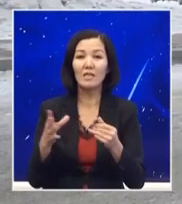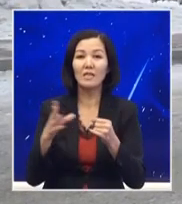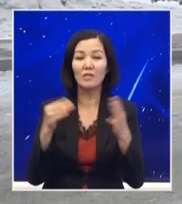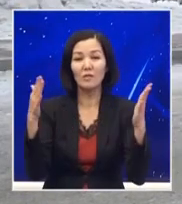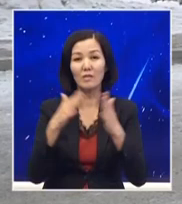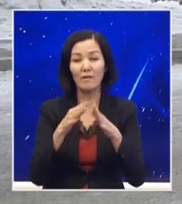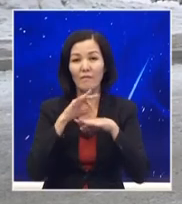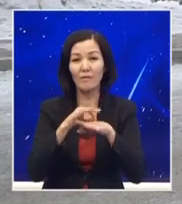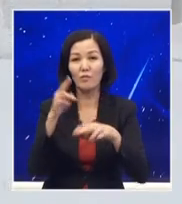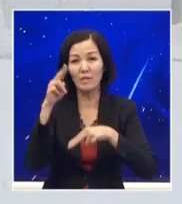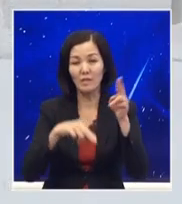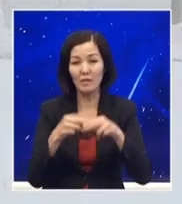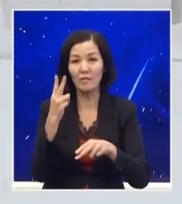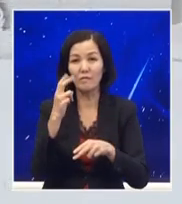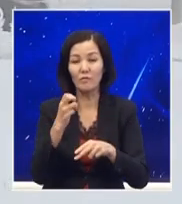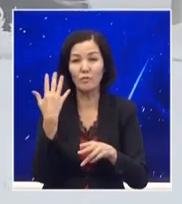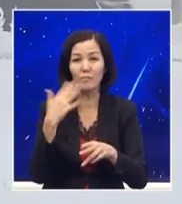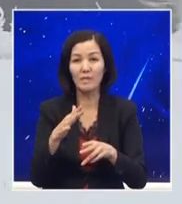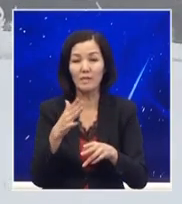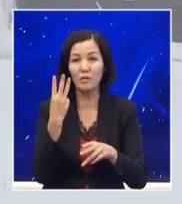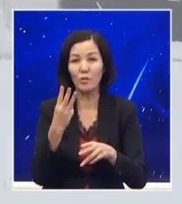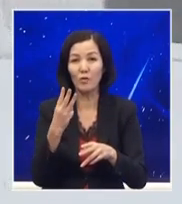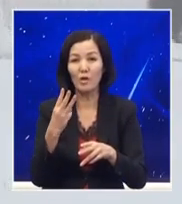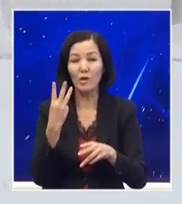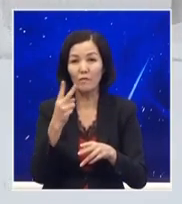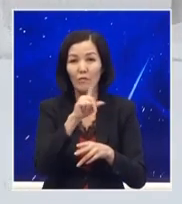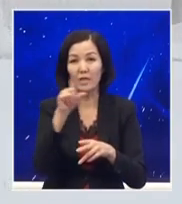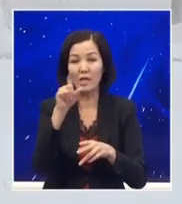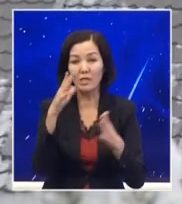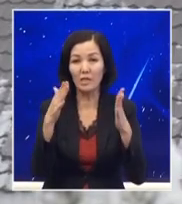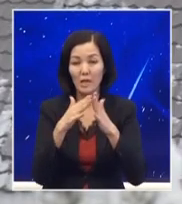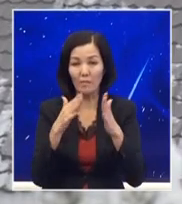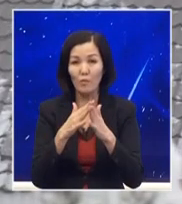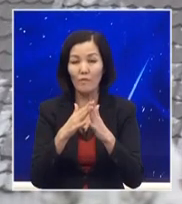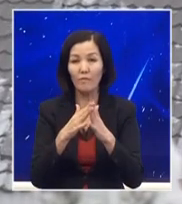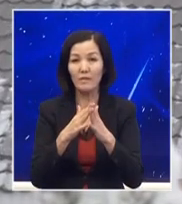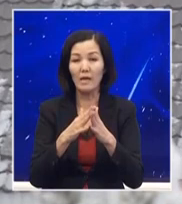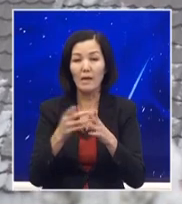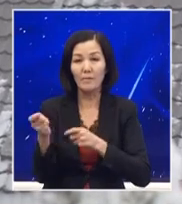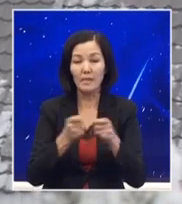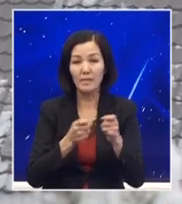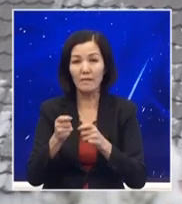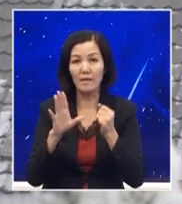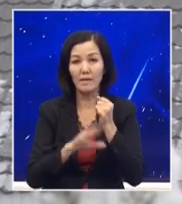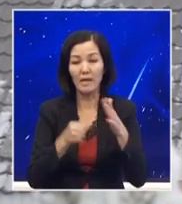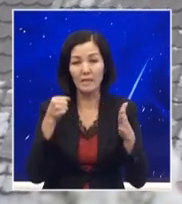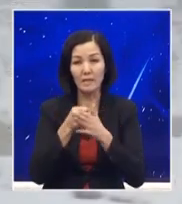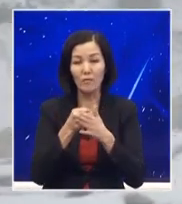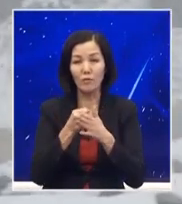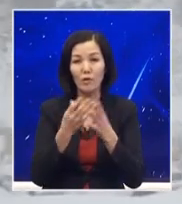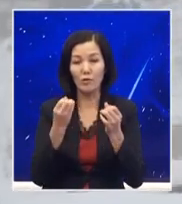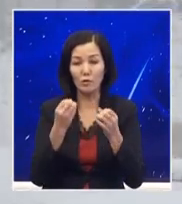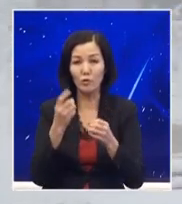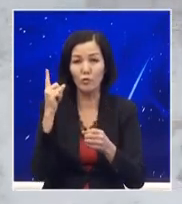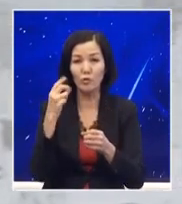городке ведется строительство 253 двухэтажных домов. По словам представителей акимата, до конца года планируется сдать